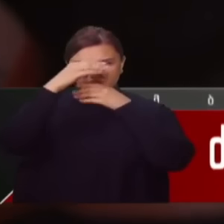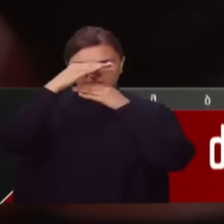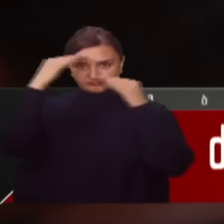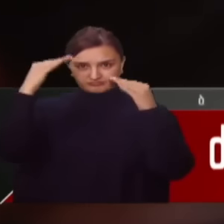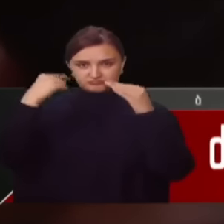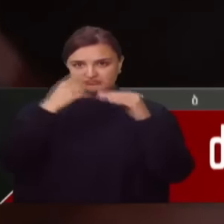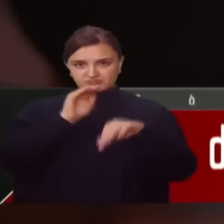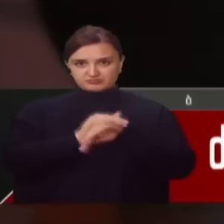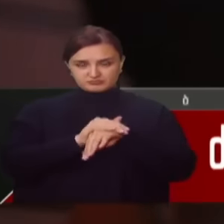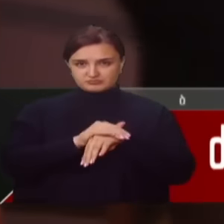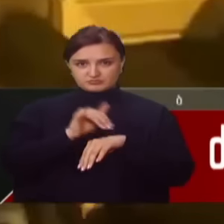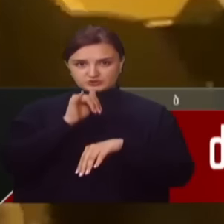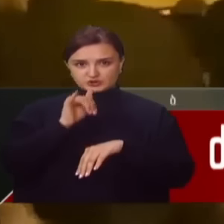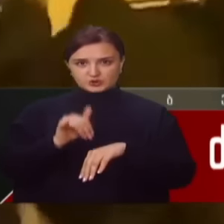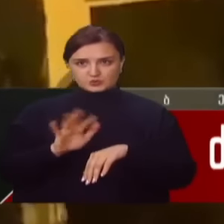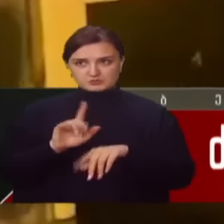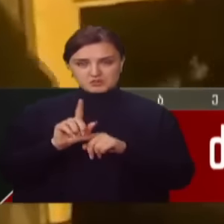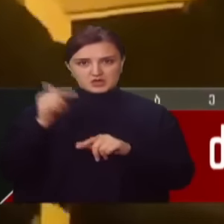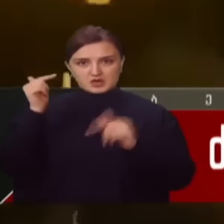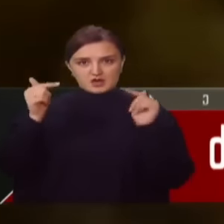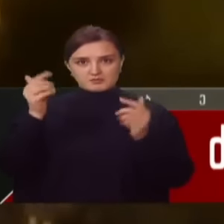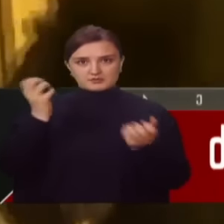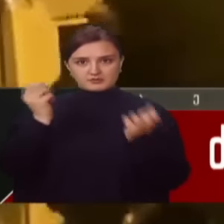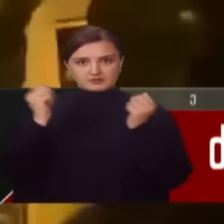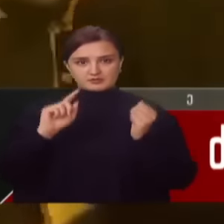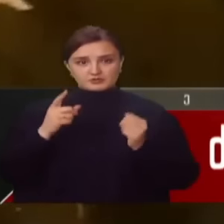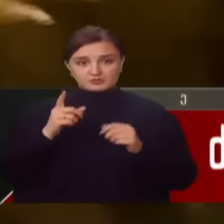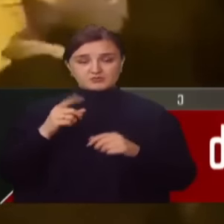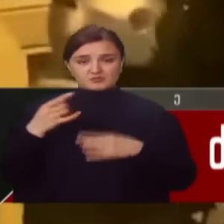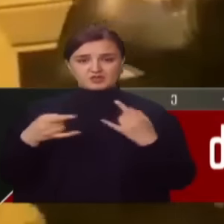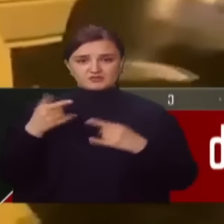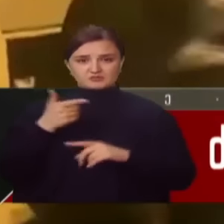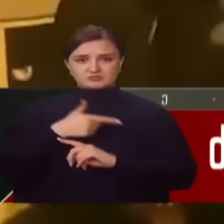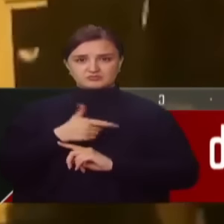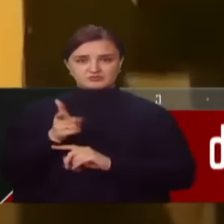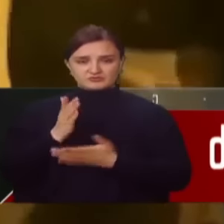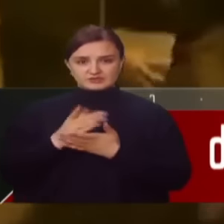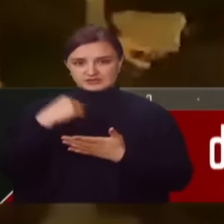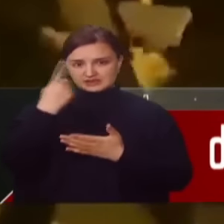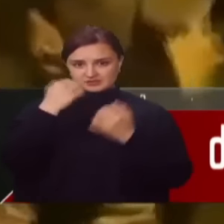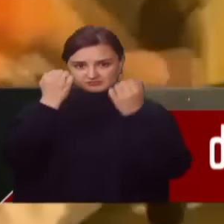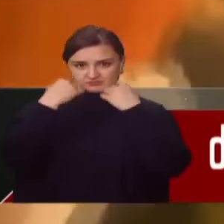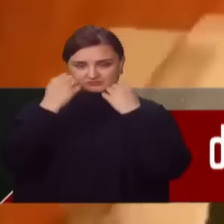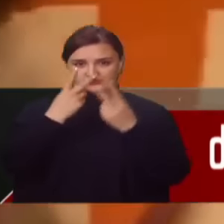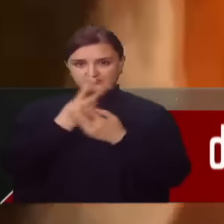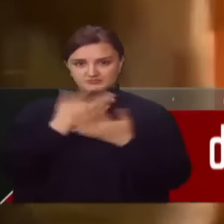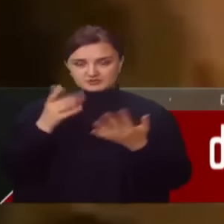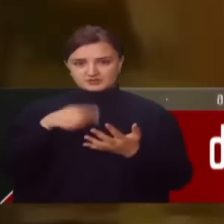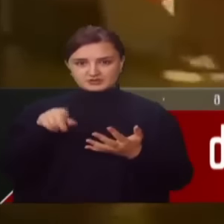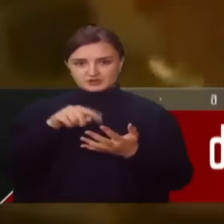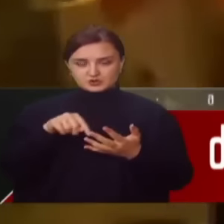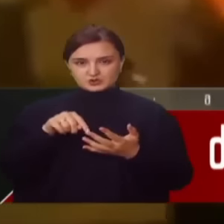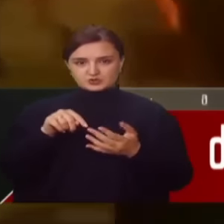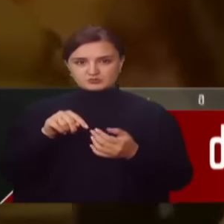მათი ამოცნობა ისედაც შეუძლებელია სამაგიეროდ ტელეკამერების ობიექტივში ხვდება კადრი სადაც ასევე სახე დაფარული აქციის მონაწილე დიდი